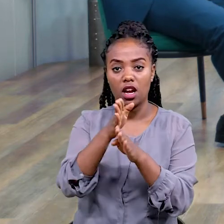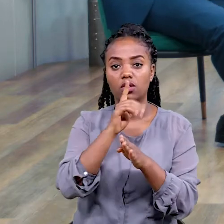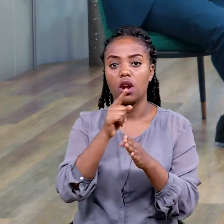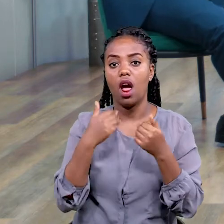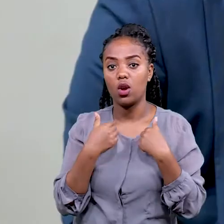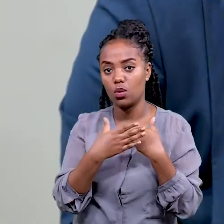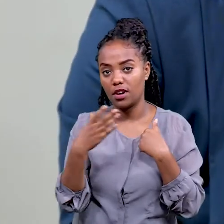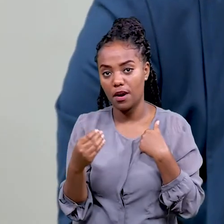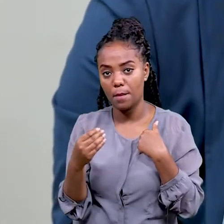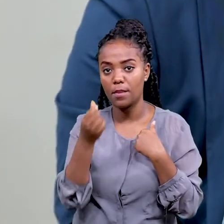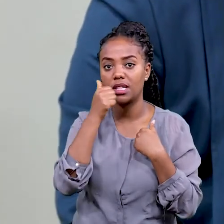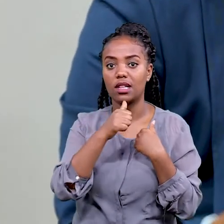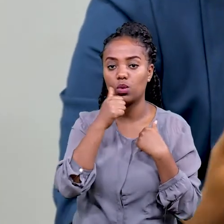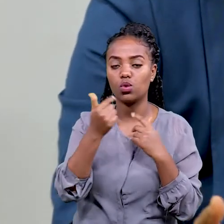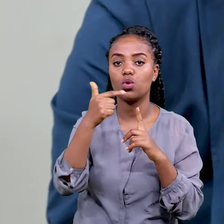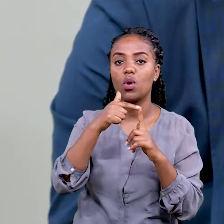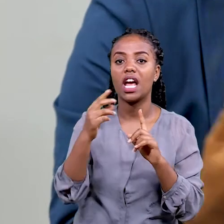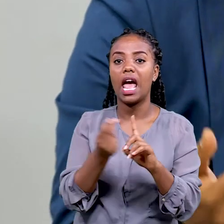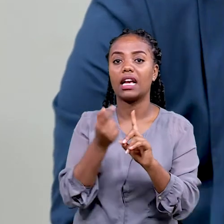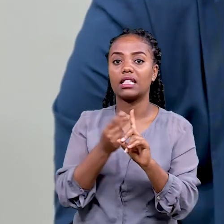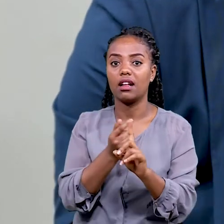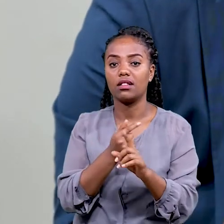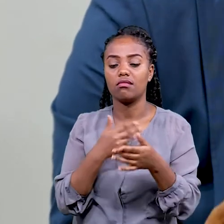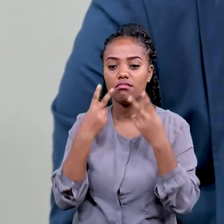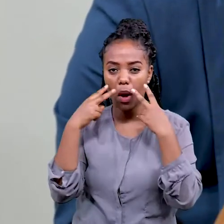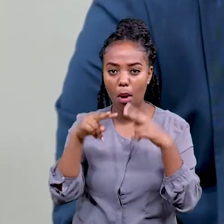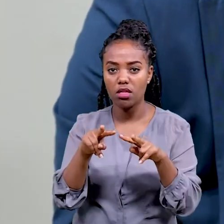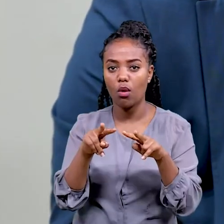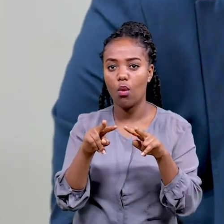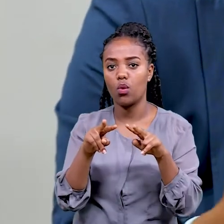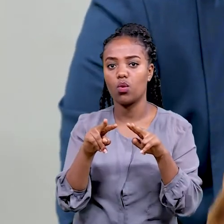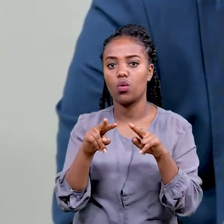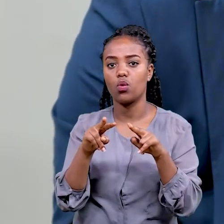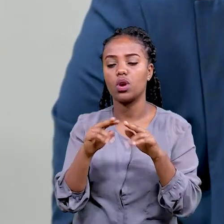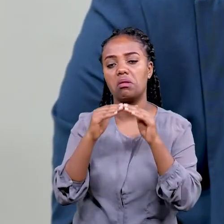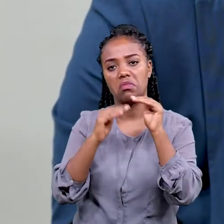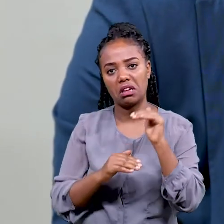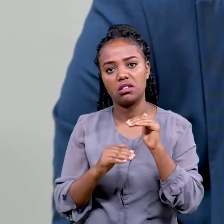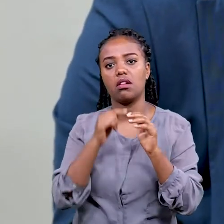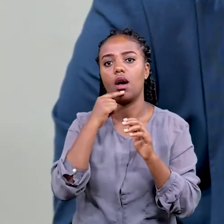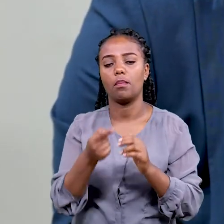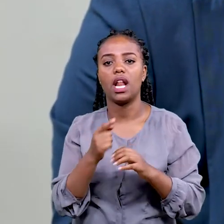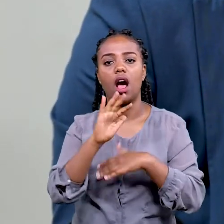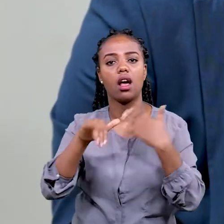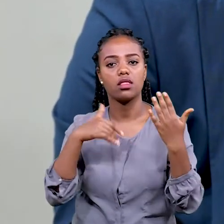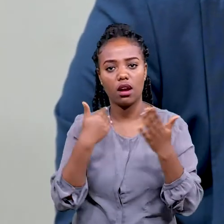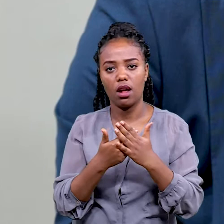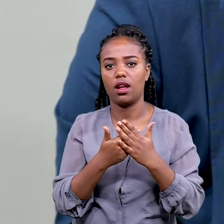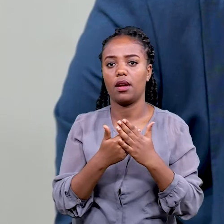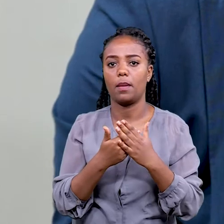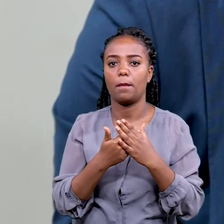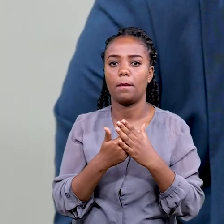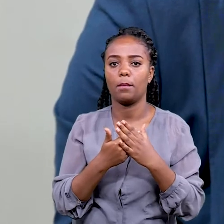ዳይሬክሽን ያለው እና ሴቶቹን ወደ ቅጣት ወደ እንትን ከማተኮር እንቀንስላቸው የሚል አጠቃላይ